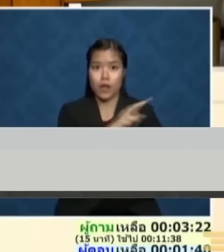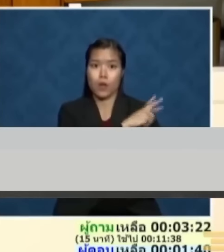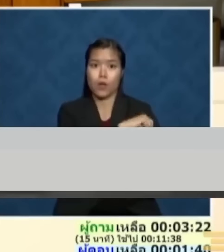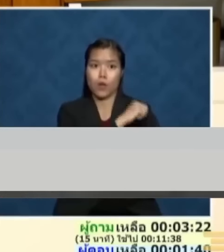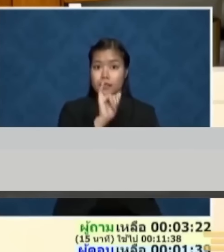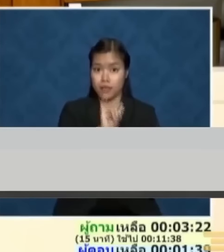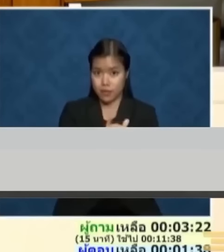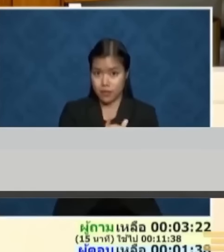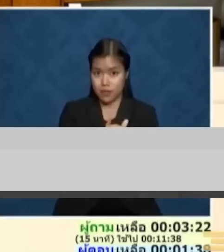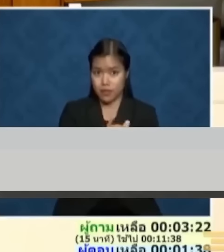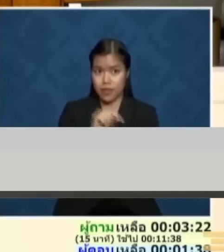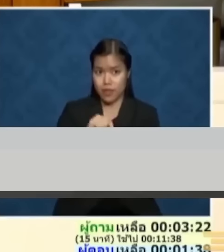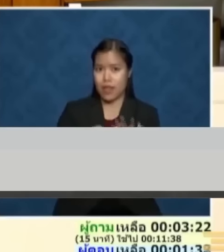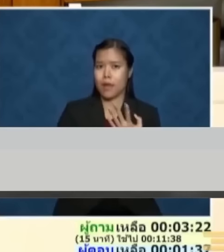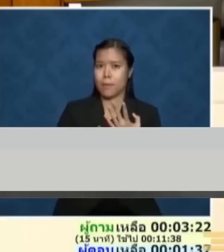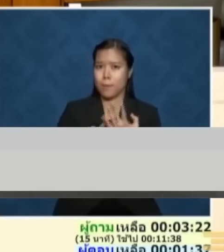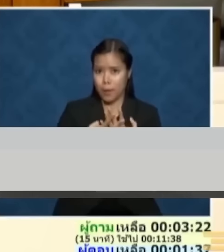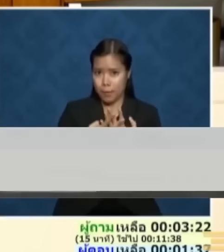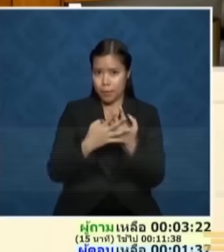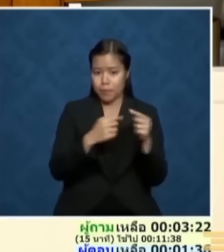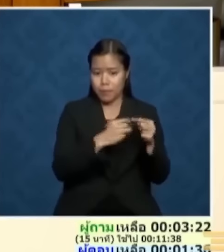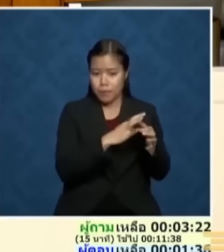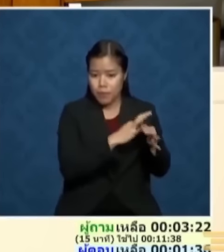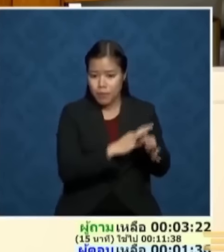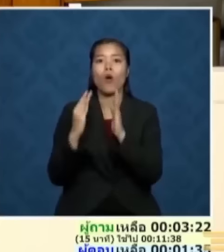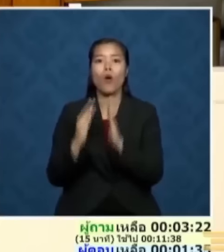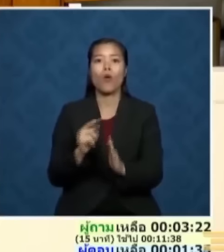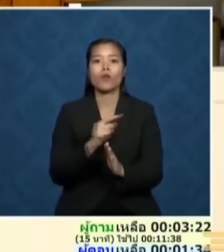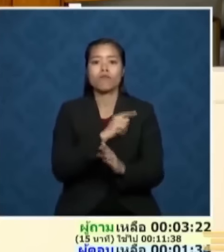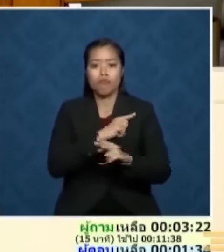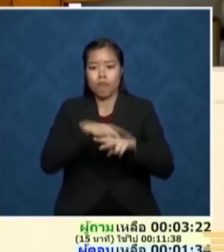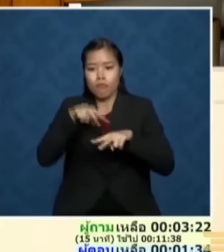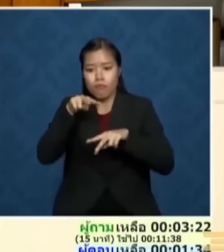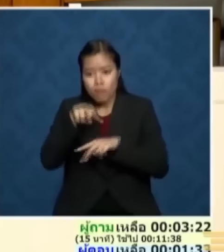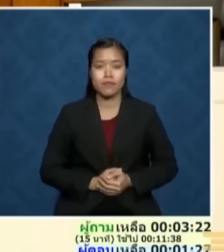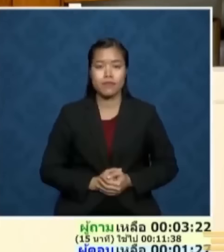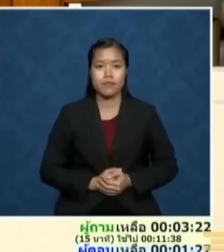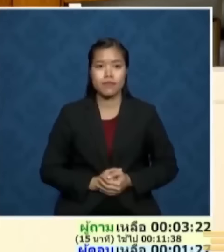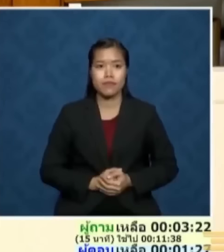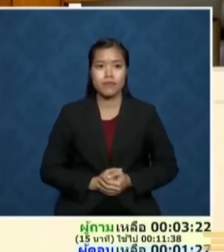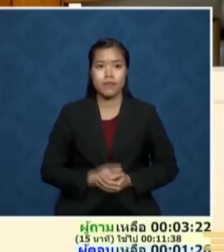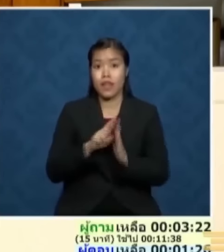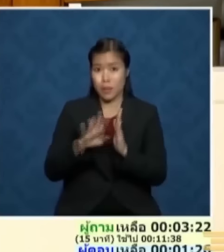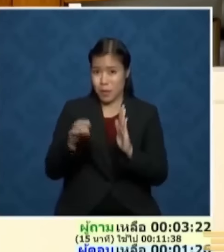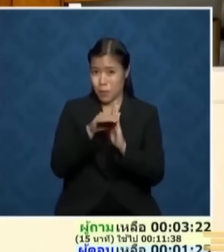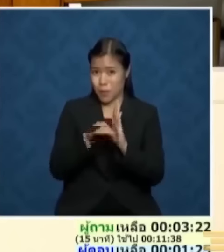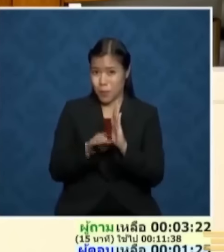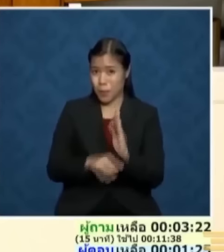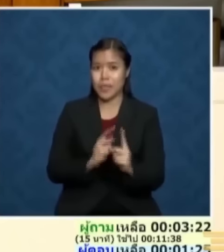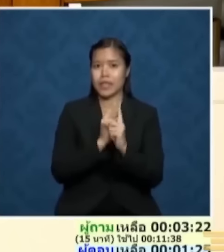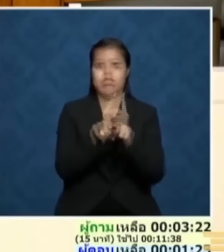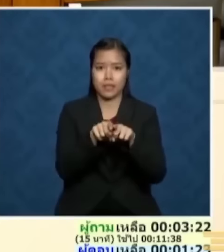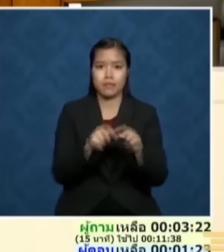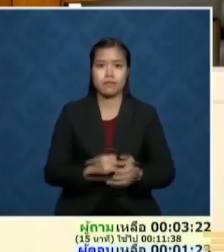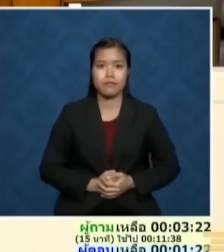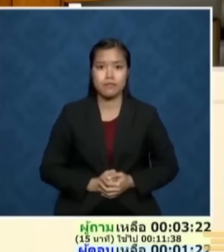ก็มีเป็นเรือนจำที่ต่อเนื่องก็มีผู้ควบคุมไม่สามารถจะไปไหนได้มีระเบียบปฏิบัติเหมือนเรือนจำทุกอย่